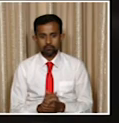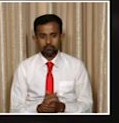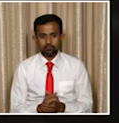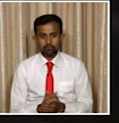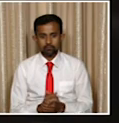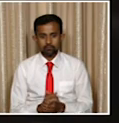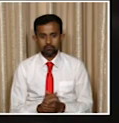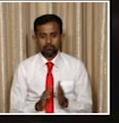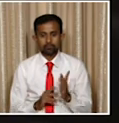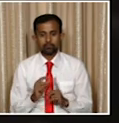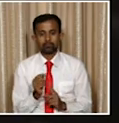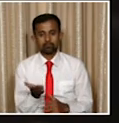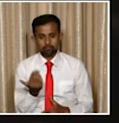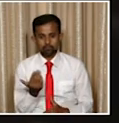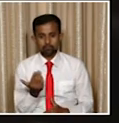ඔව් එමත්තුමගේ